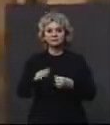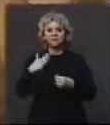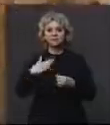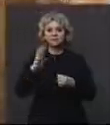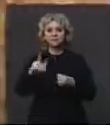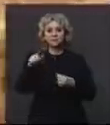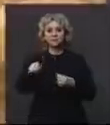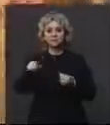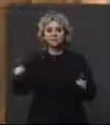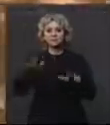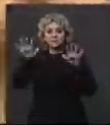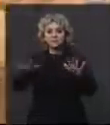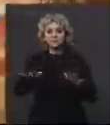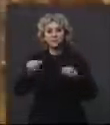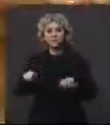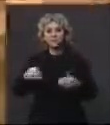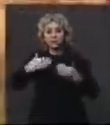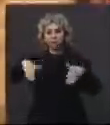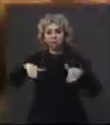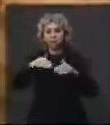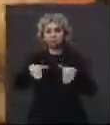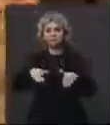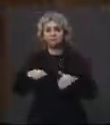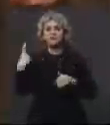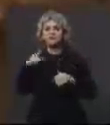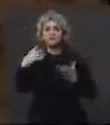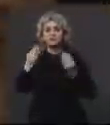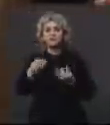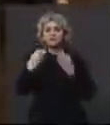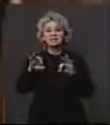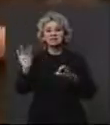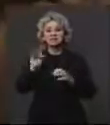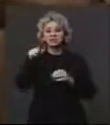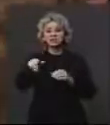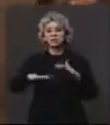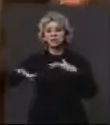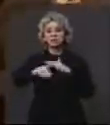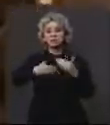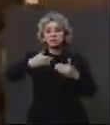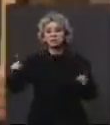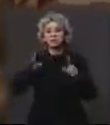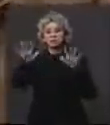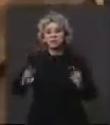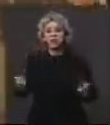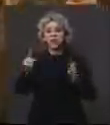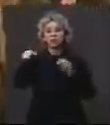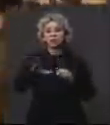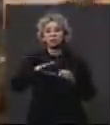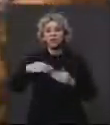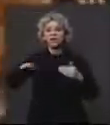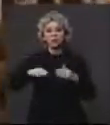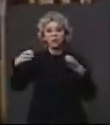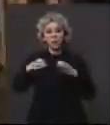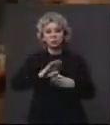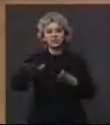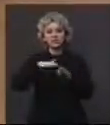Идет бессмертный полк. Впервые в день освобождения Ростова на площади перед Вечным огнем прошел бессмертный полк.